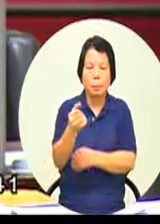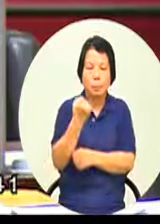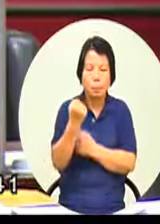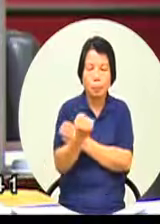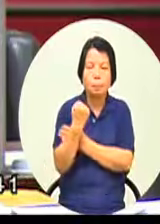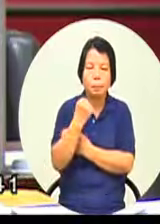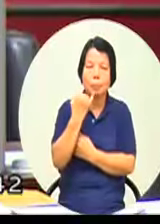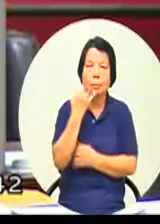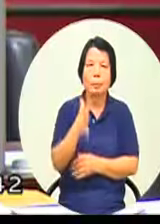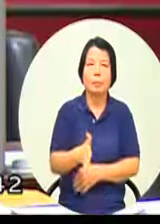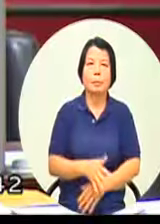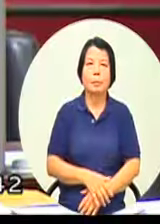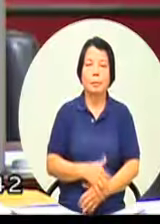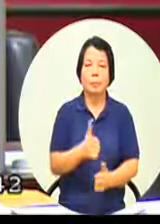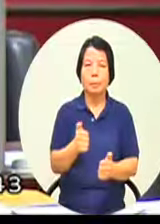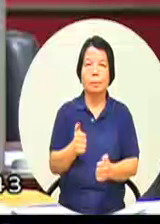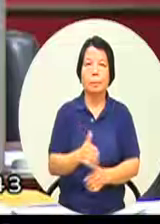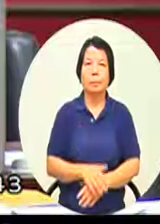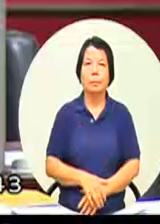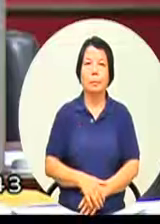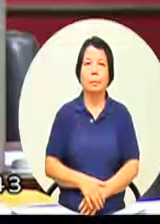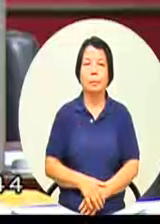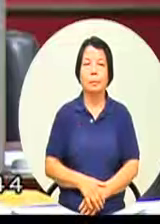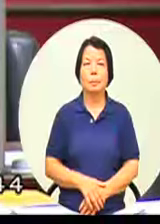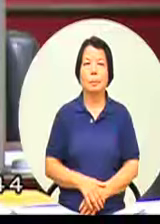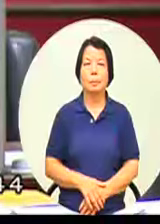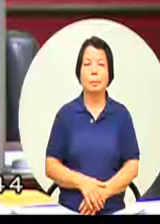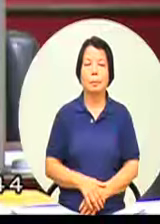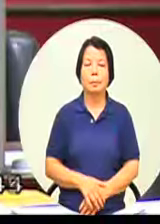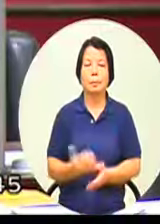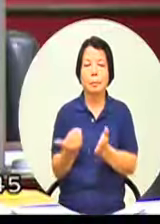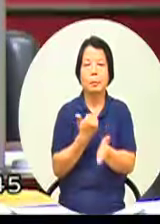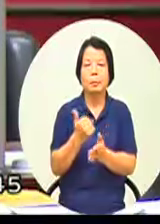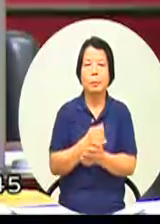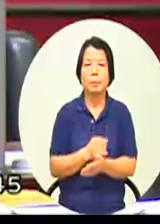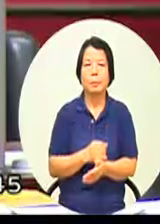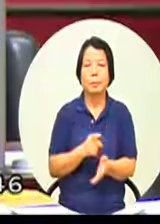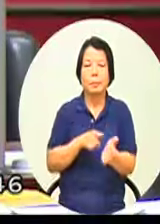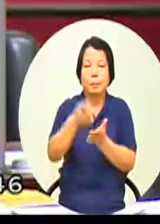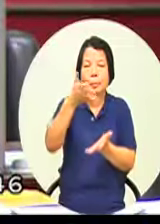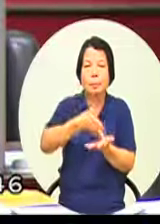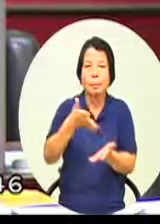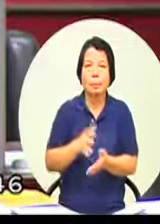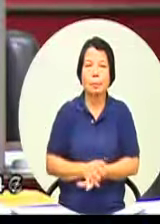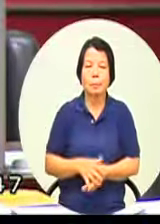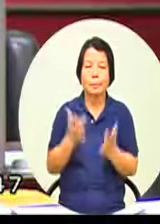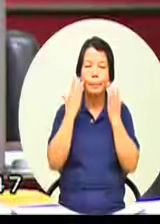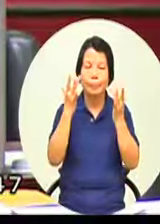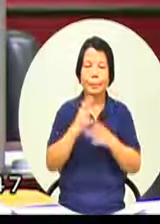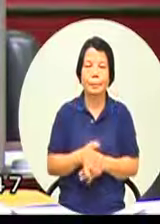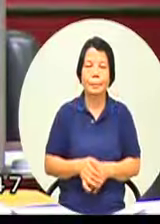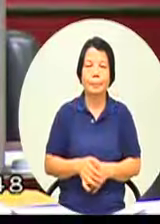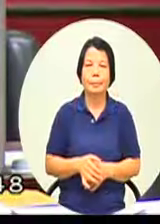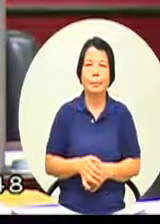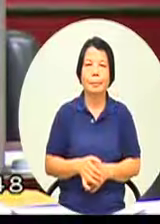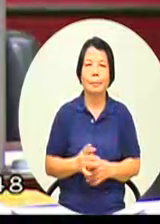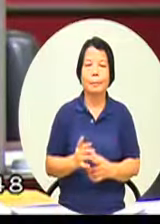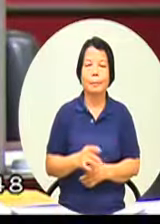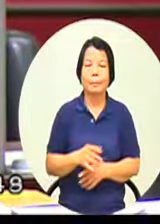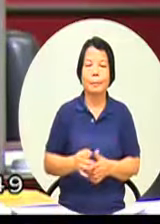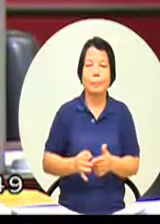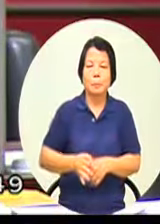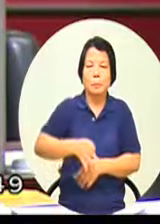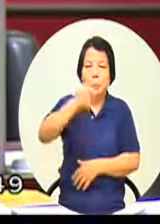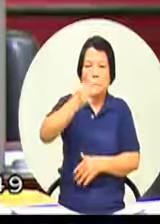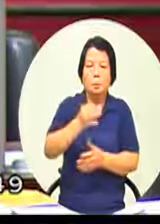好， 谢谢。好，还有刚刚一直在讲， 蔬菜价格一直没有办法控制的事